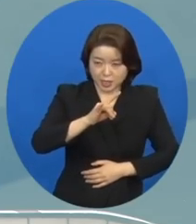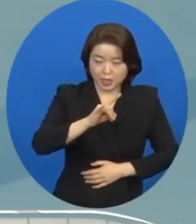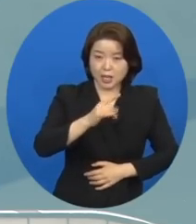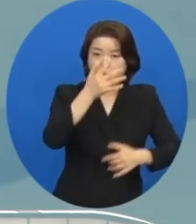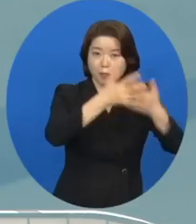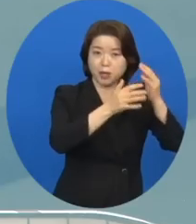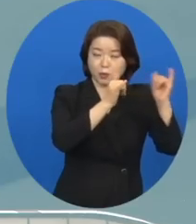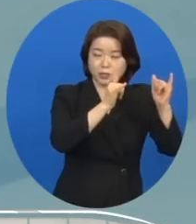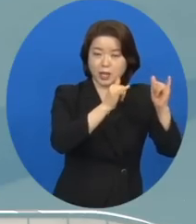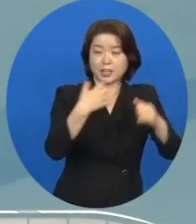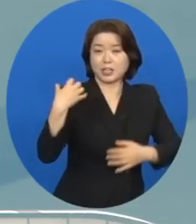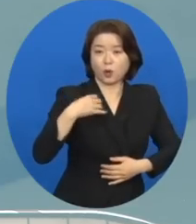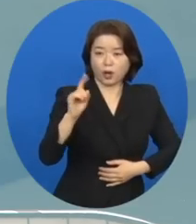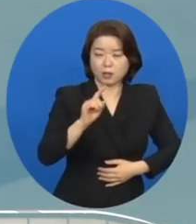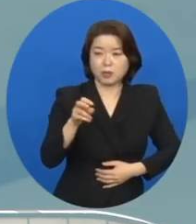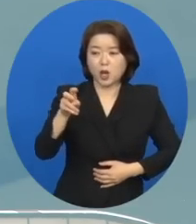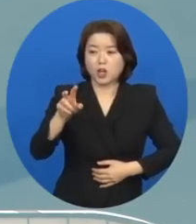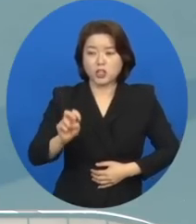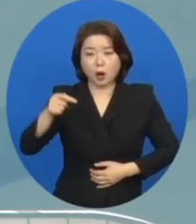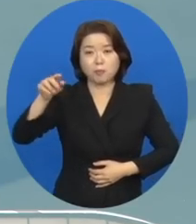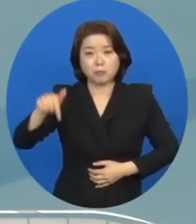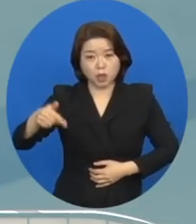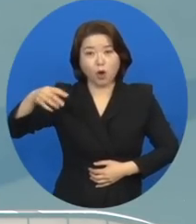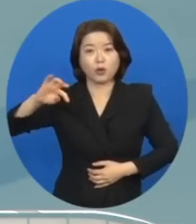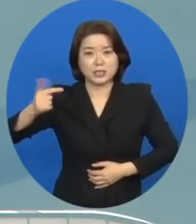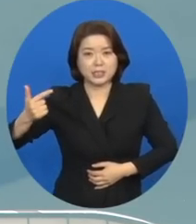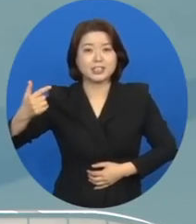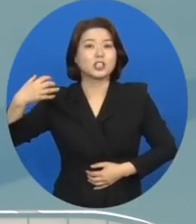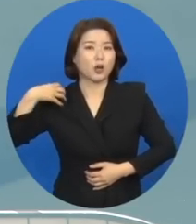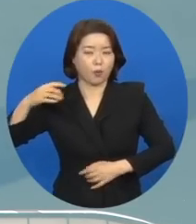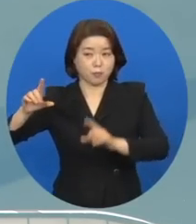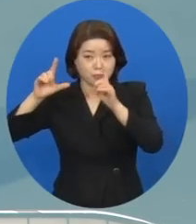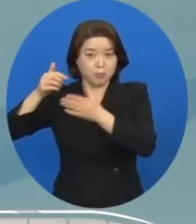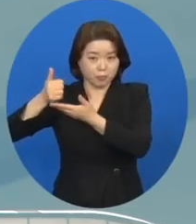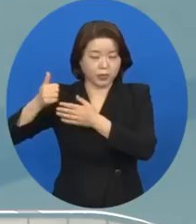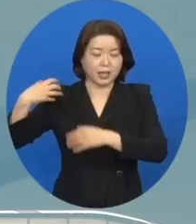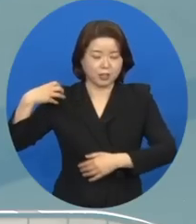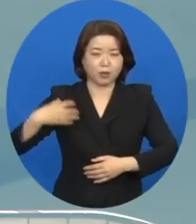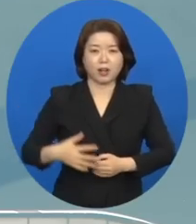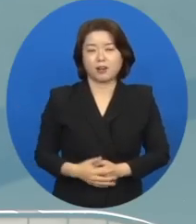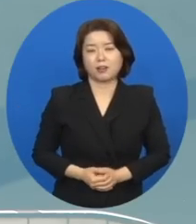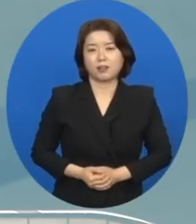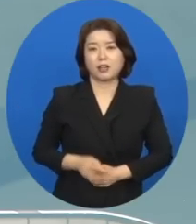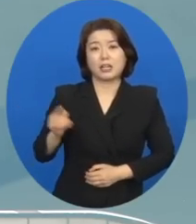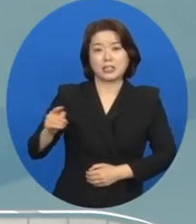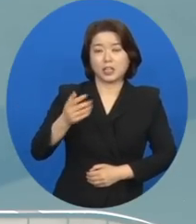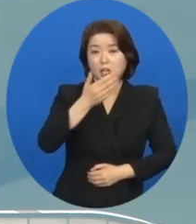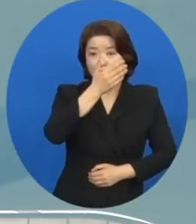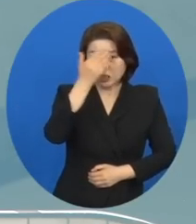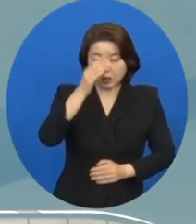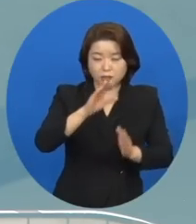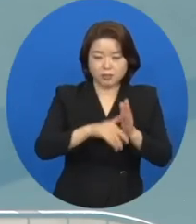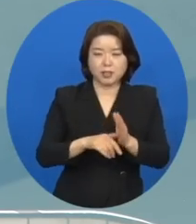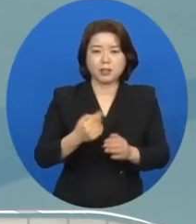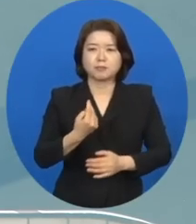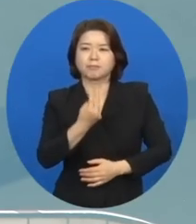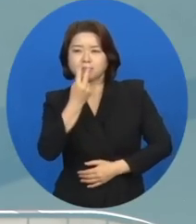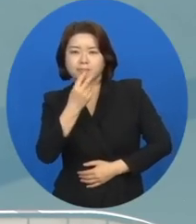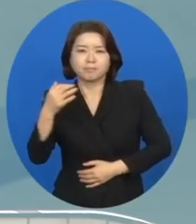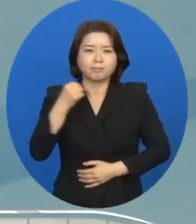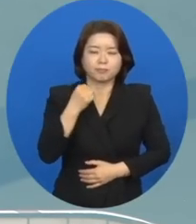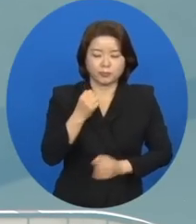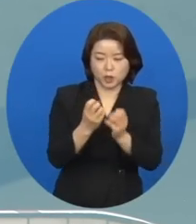하는 독립운동가입니다. 일본 총독 데라우치를 암살하기 위해 청년 시절에 목숨을 걸고